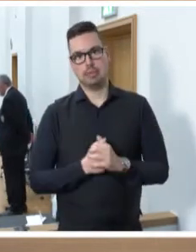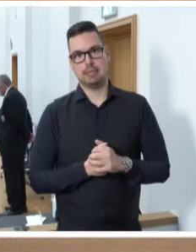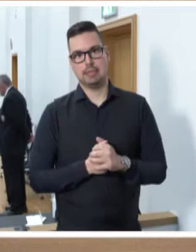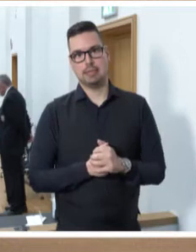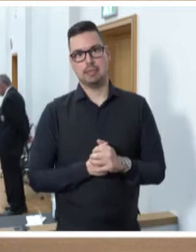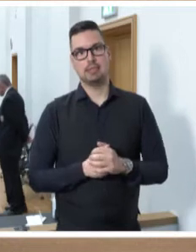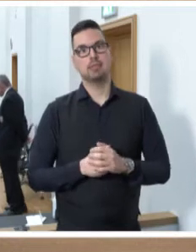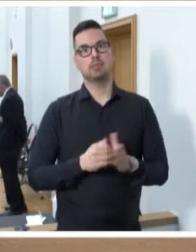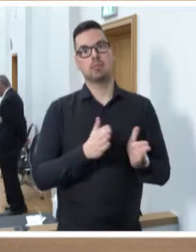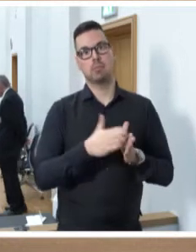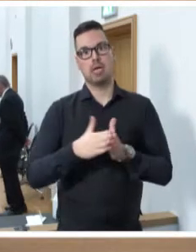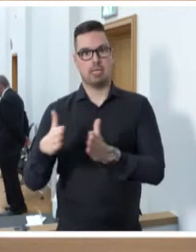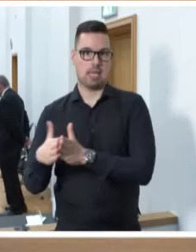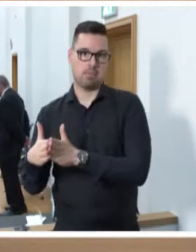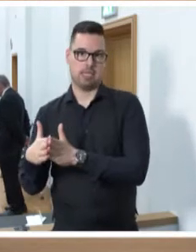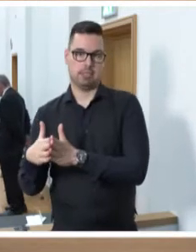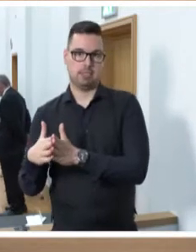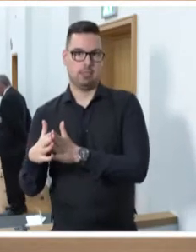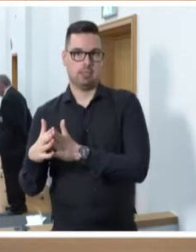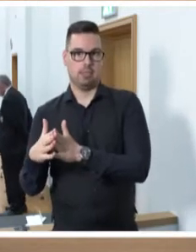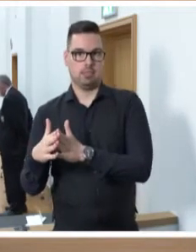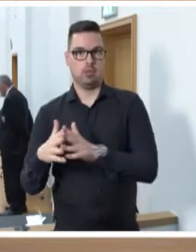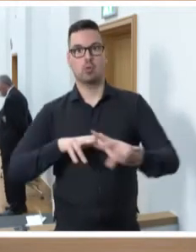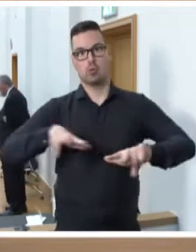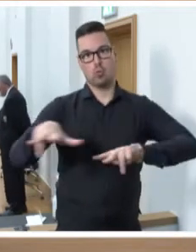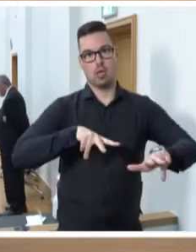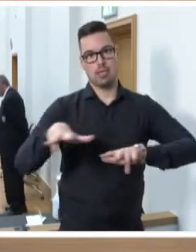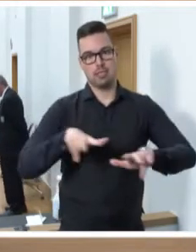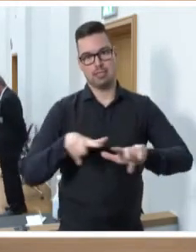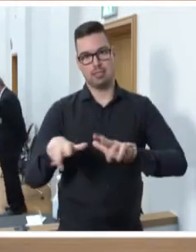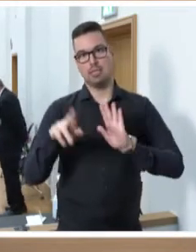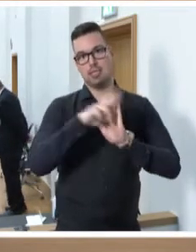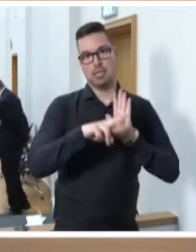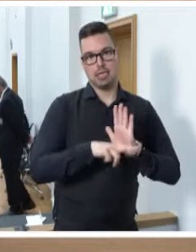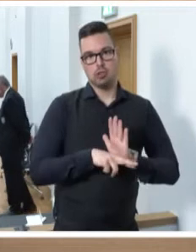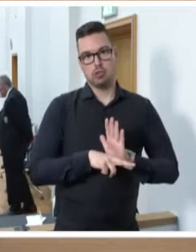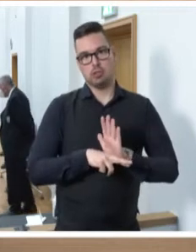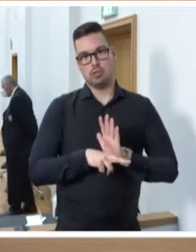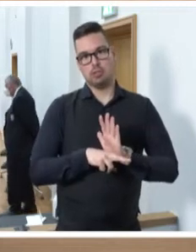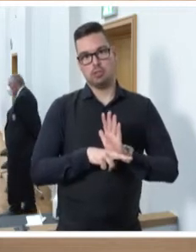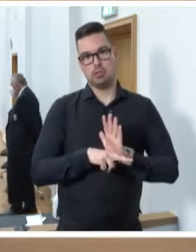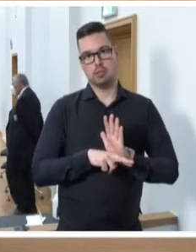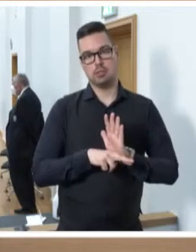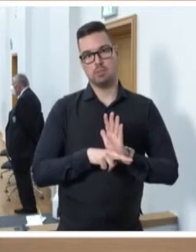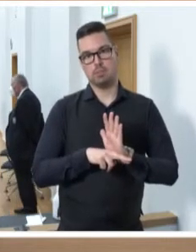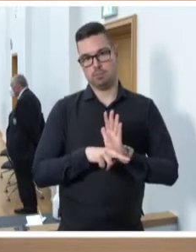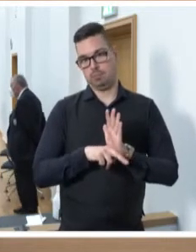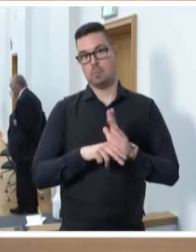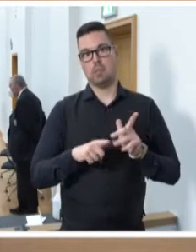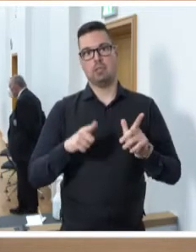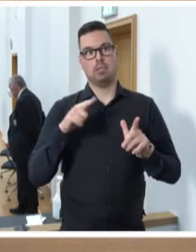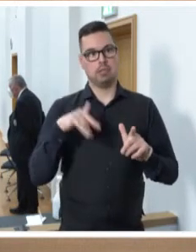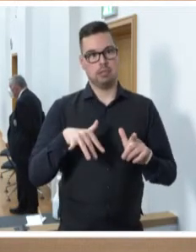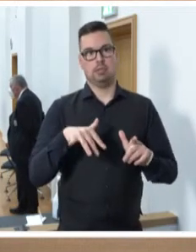zwischen den Parlamentsbelangen, denen einer geordneten Rechtspflege und denen des Abgeordneten an einer ungestörten Wahrnehmung